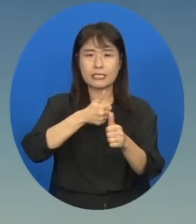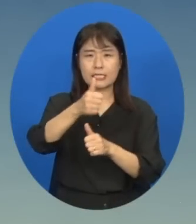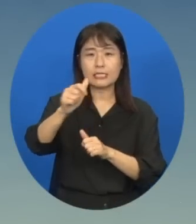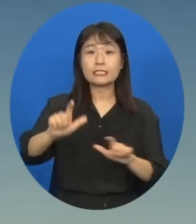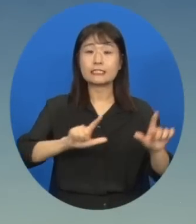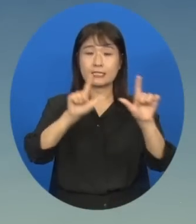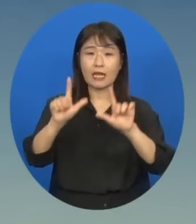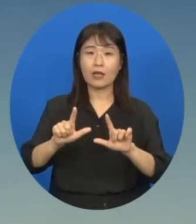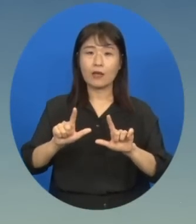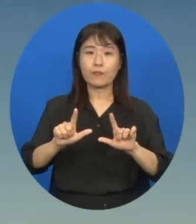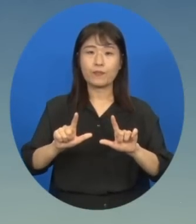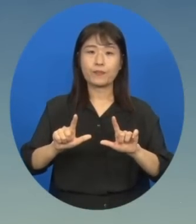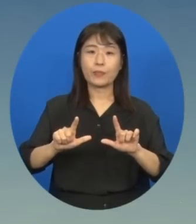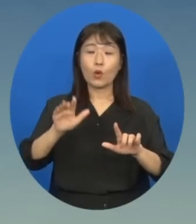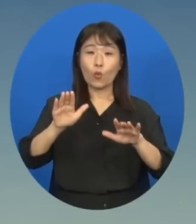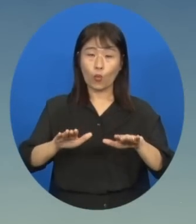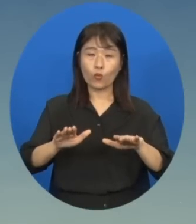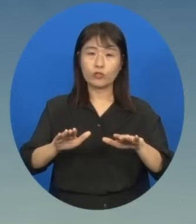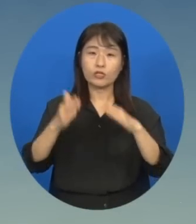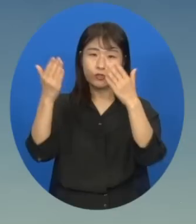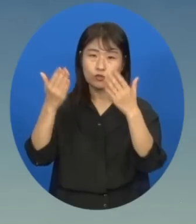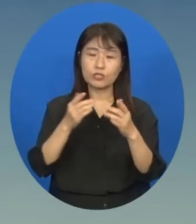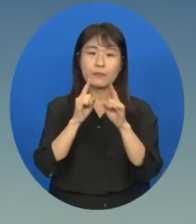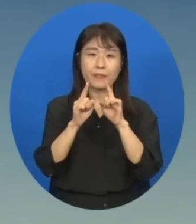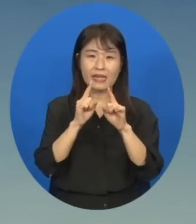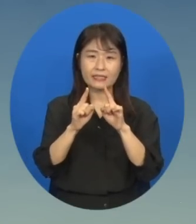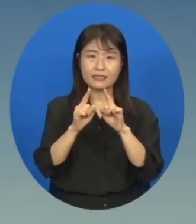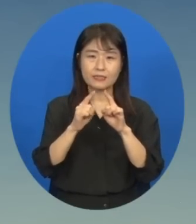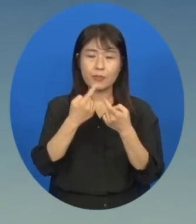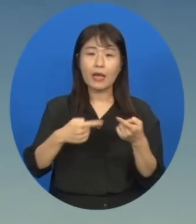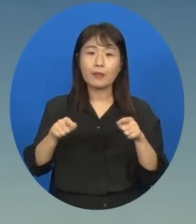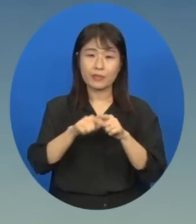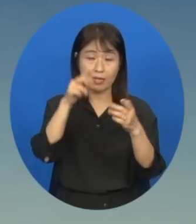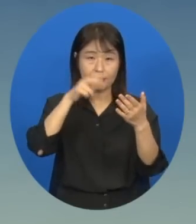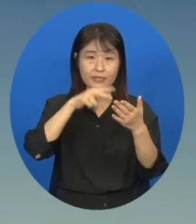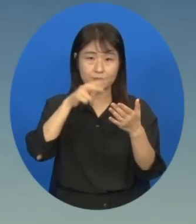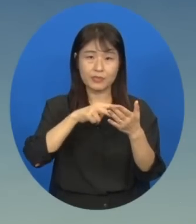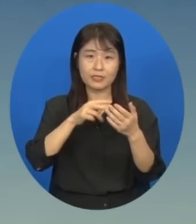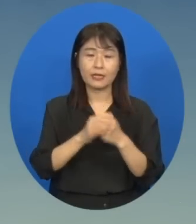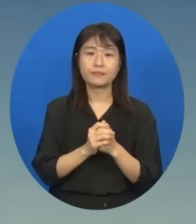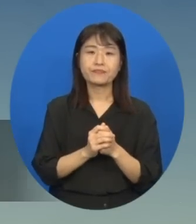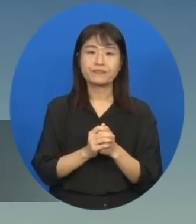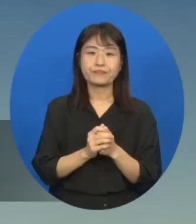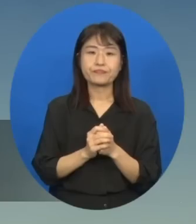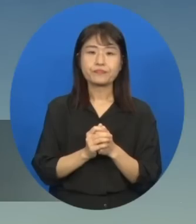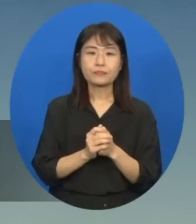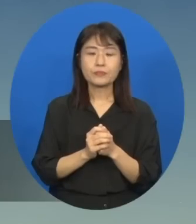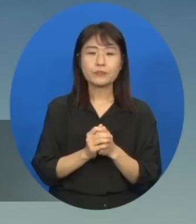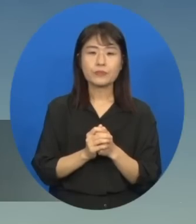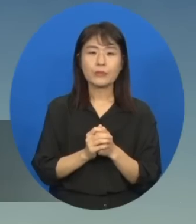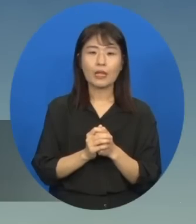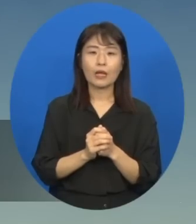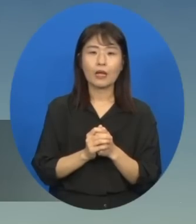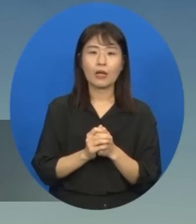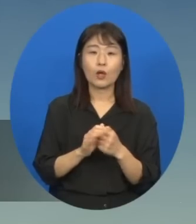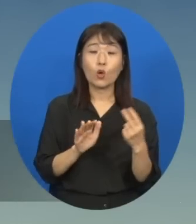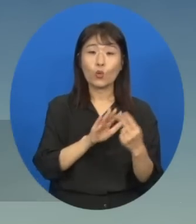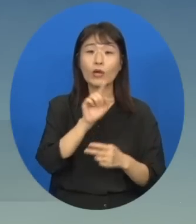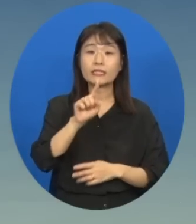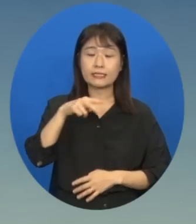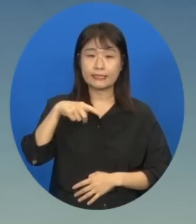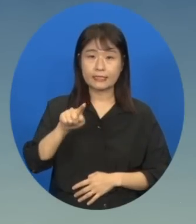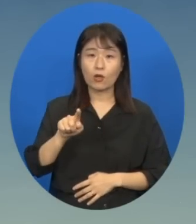오늘 우리에게 주시는 말씀 저희가 함께 보도록 하겠습니다. 요한일서 1장 5절에서 9절